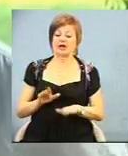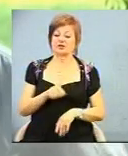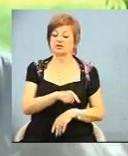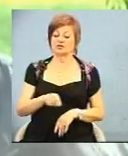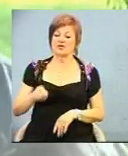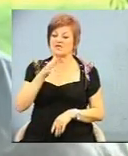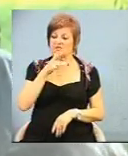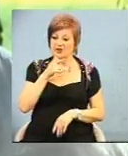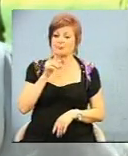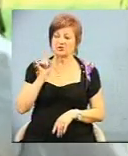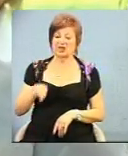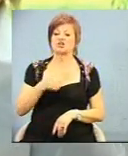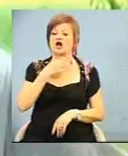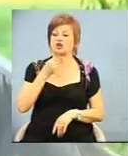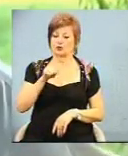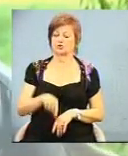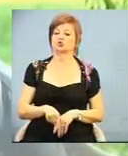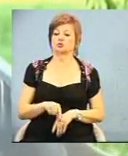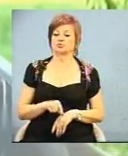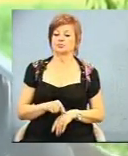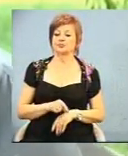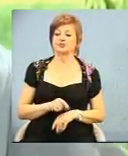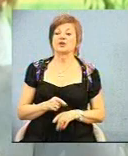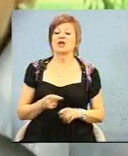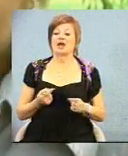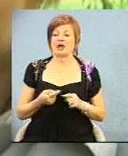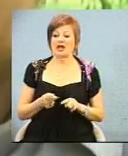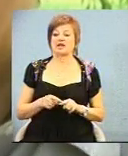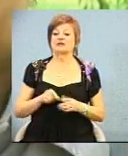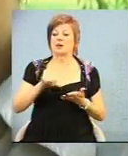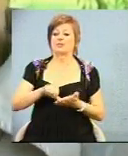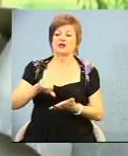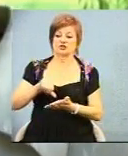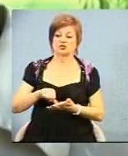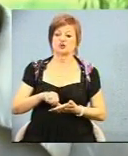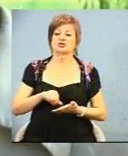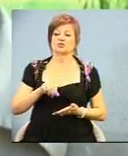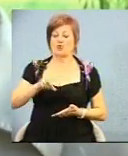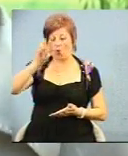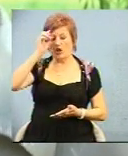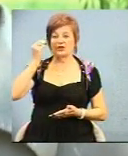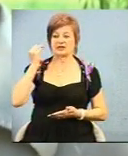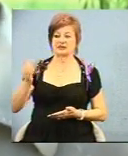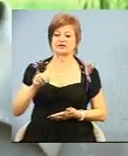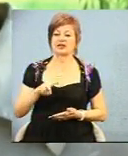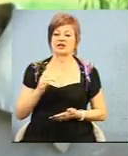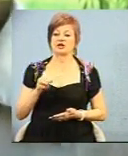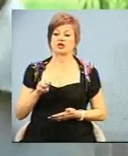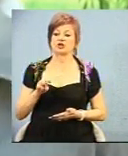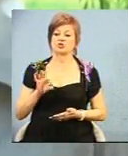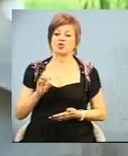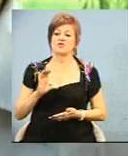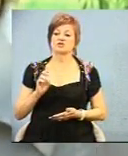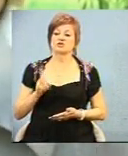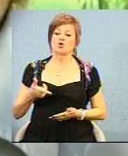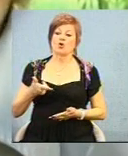і литовців на цей час, якраз представників литовського князівства саме тут. І,